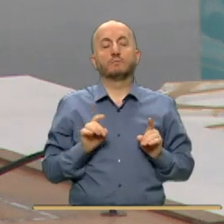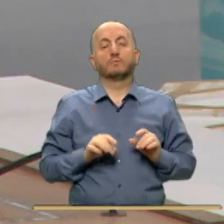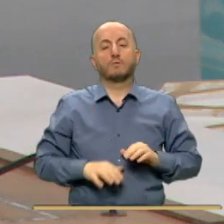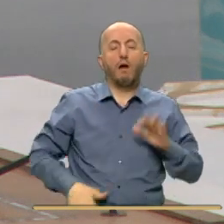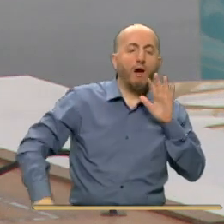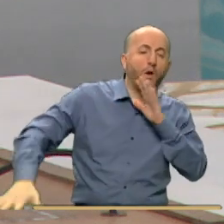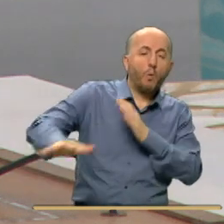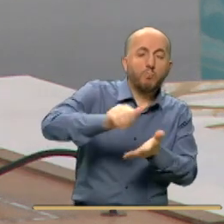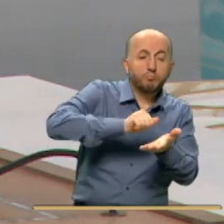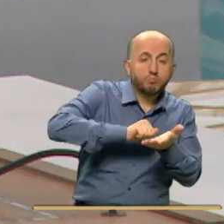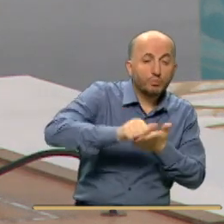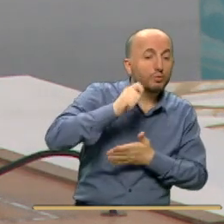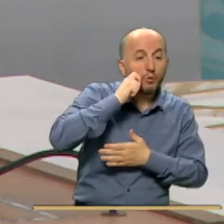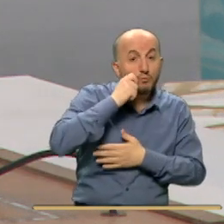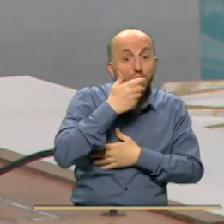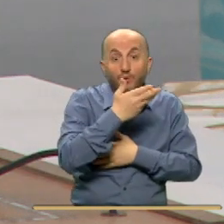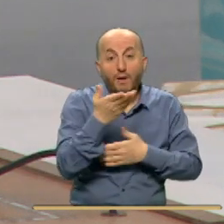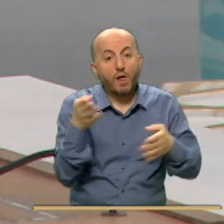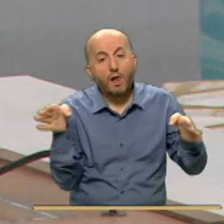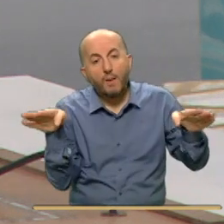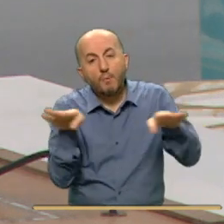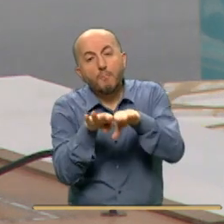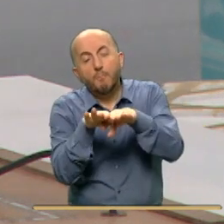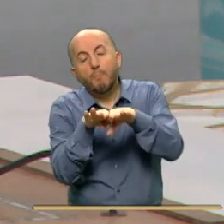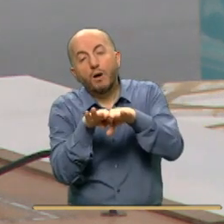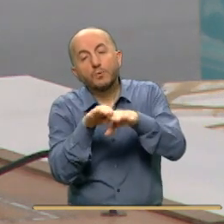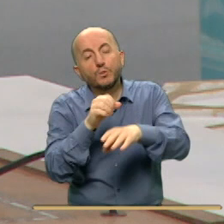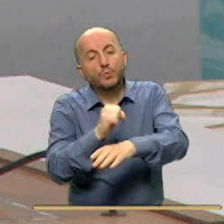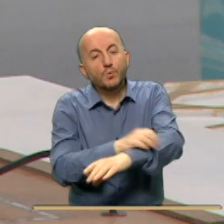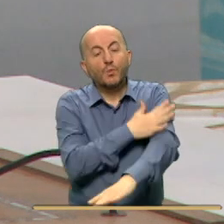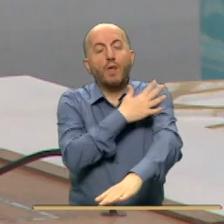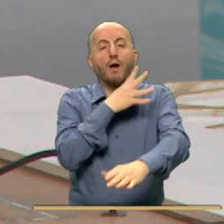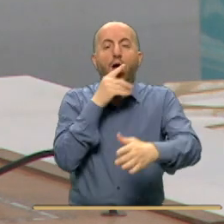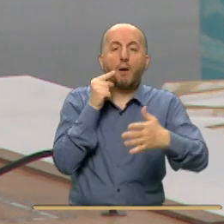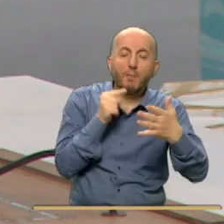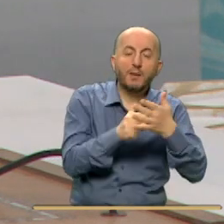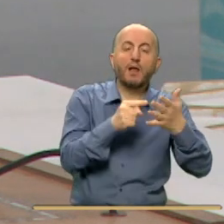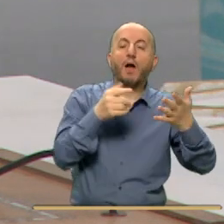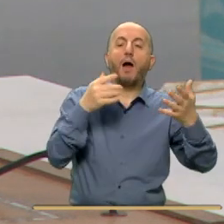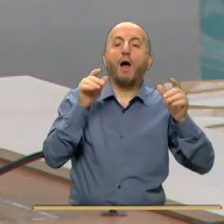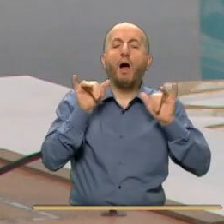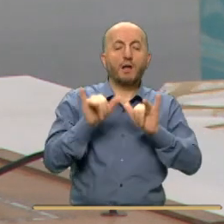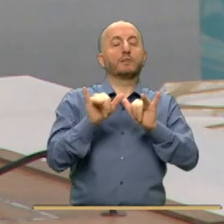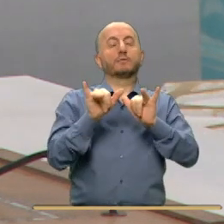Yeryüzündeki bütün müminleri nasıl eşitledi gördünüz mü? Duygularımız, amaçlarımız, hedeflerimiz bir.